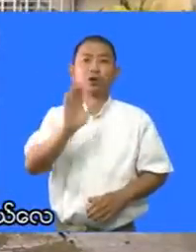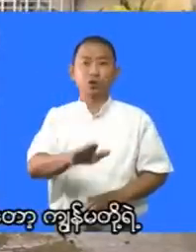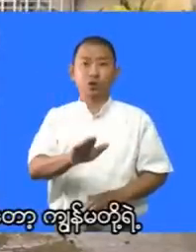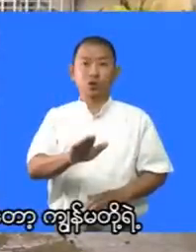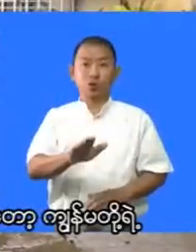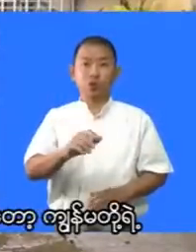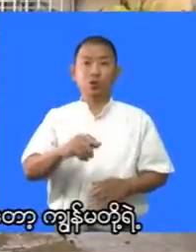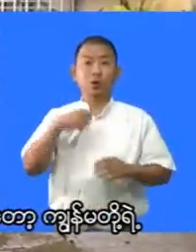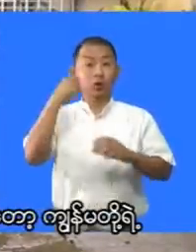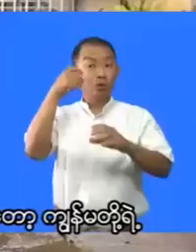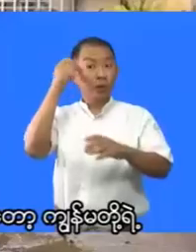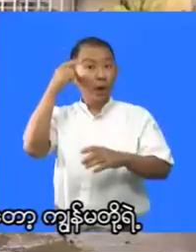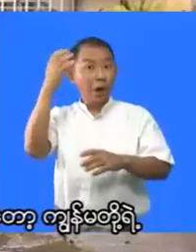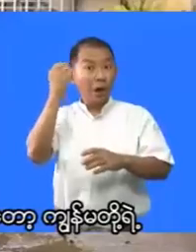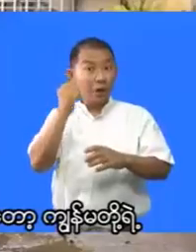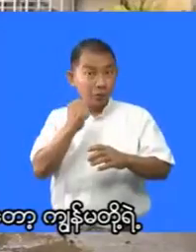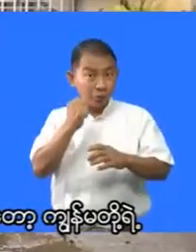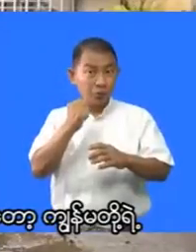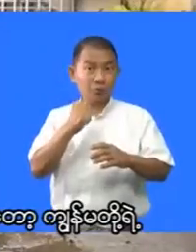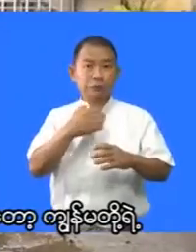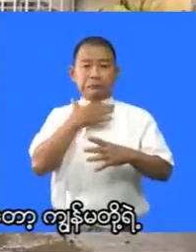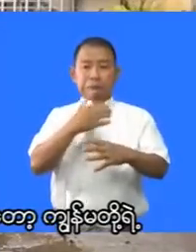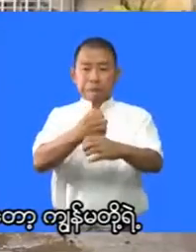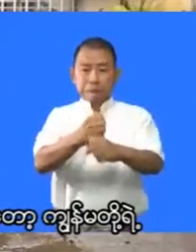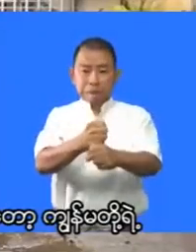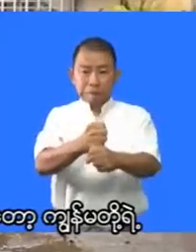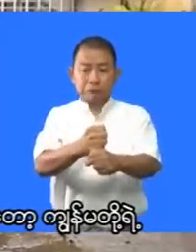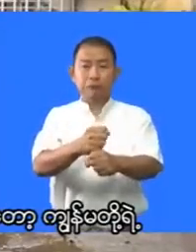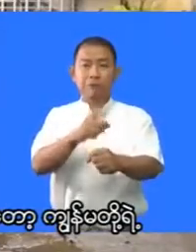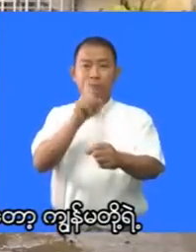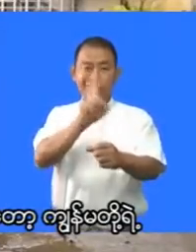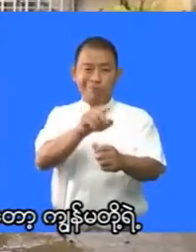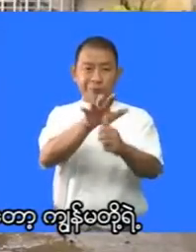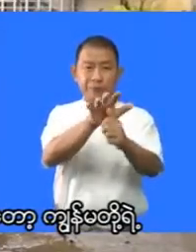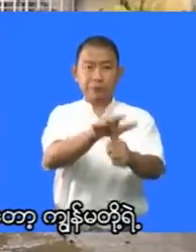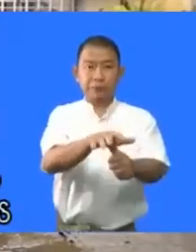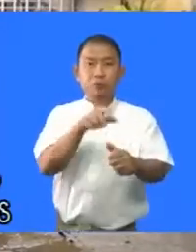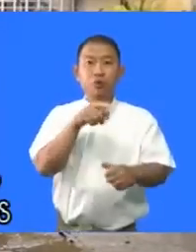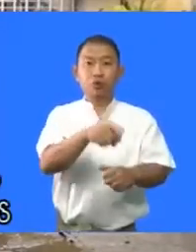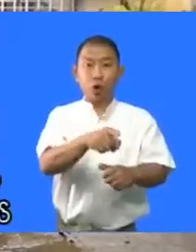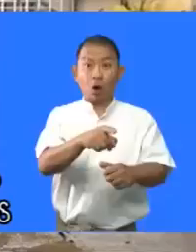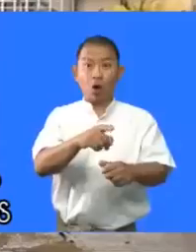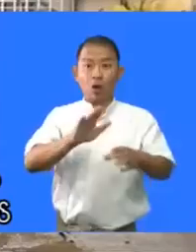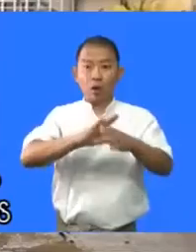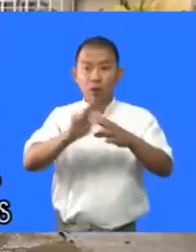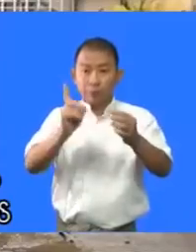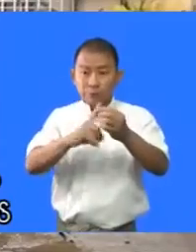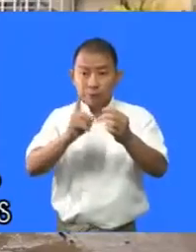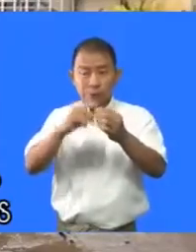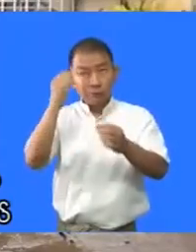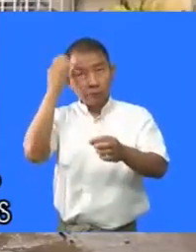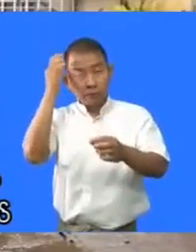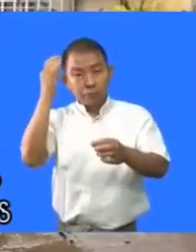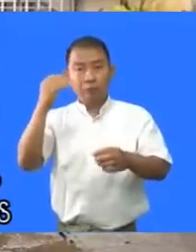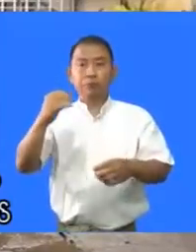တော့ရှိခဲ့တယ်လေဒါပေမဲ့လို့သူ့ရဲ့ concept ကိုကသူက control လုပ်ရမယ်ဆိုတာဖြစ်နေတော့ကျမတို့ရဲ့ဖွံ့ဖြိုးတိုးတက်ဖို့အတွက်